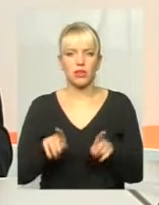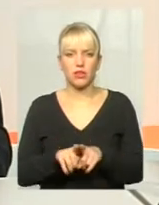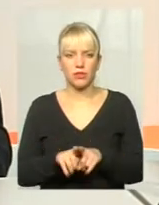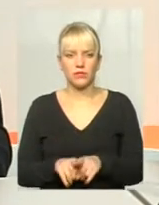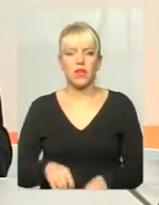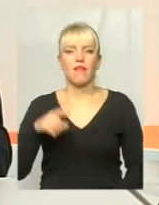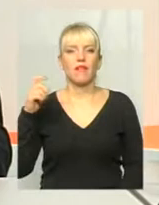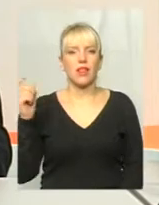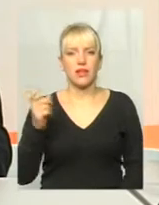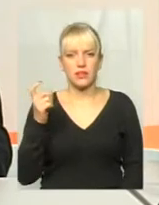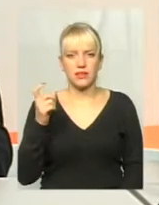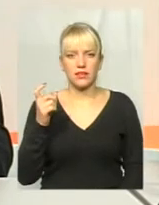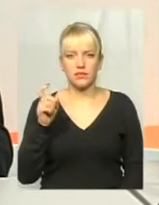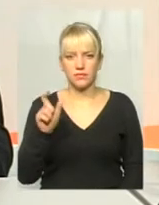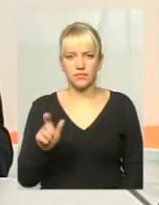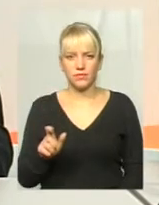Власник,